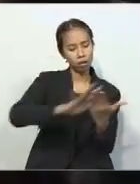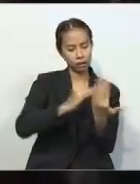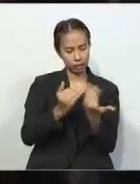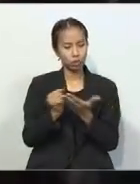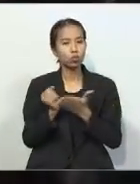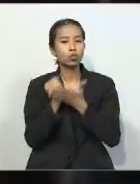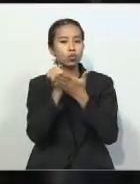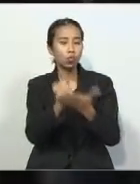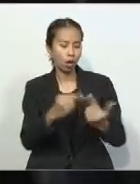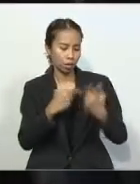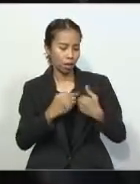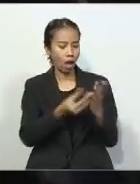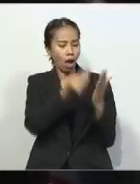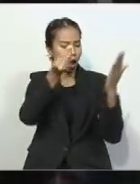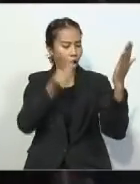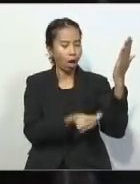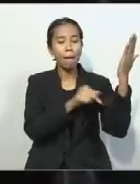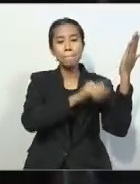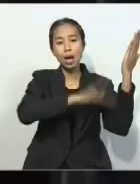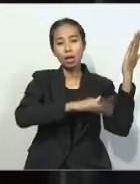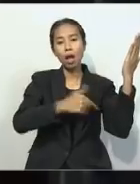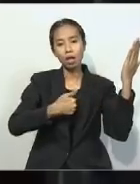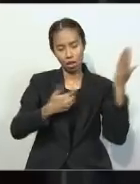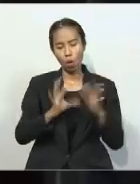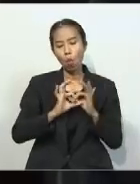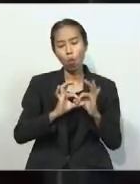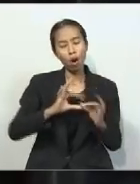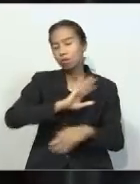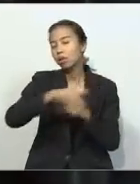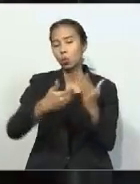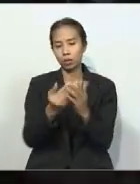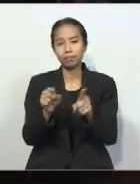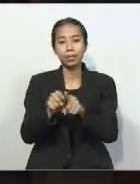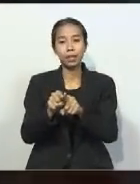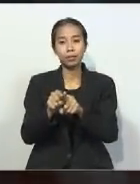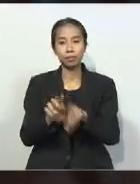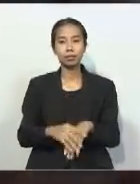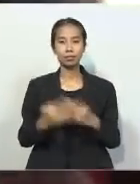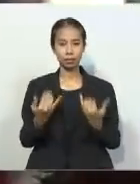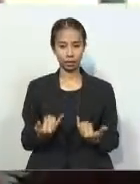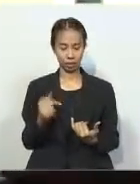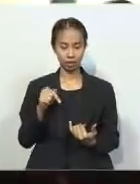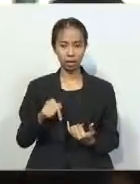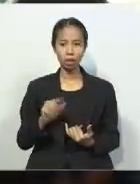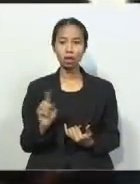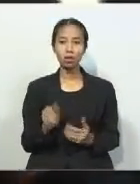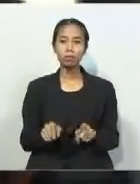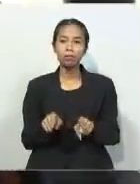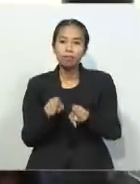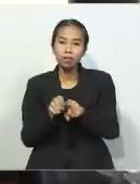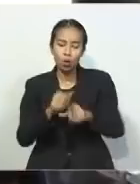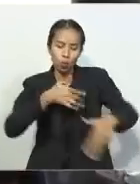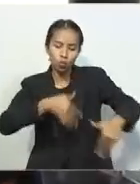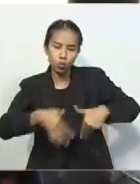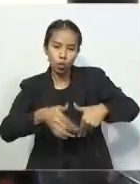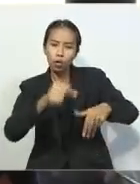ใจเฉพาะชาวภาคใต้นะครับผมก็เป็นห่วงทุกคนเหมือนกันครับ ครับนี่ก็เป็นส่วนหนึ่งนะครับของพี่น้อง